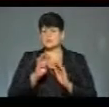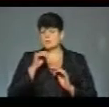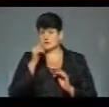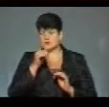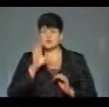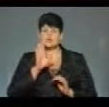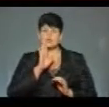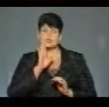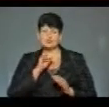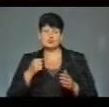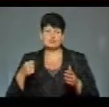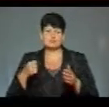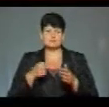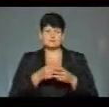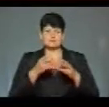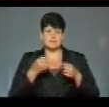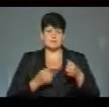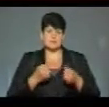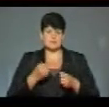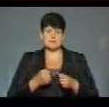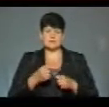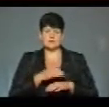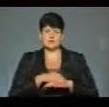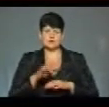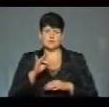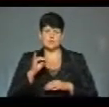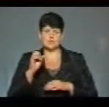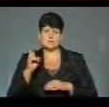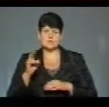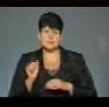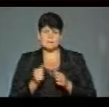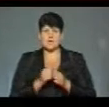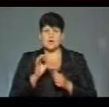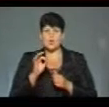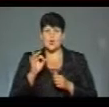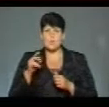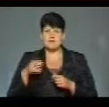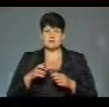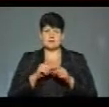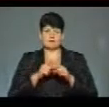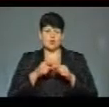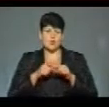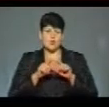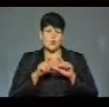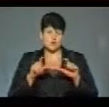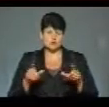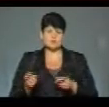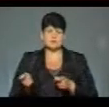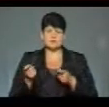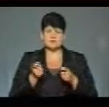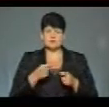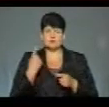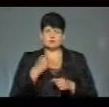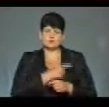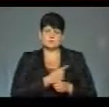Шістдесятичотирирічну жінку, яку збили на пішохідному переході на вулиці Руській поблизу кооперативного коледжу, доставили до обласної університетської лікарні. Там